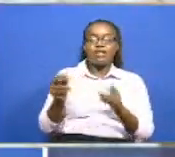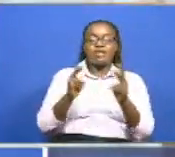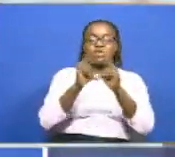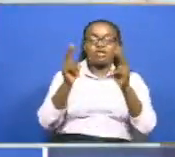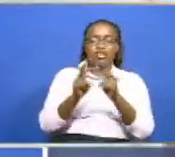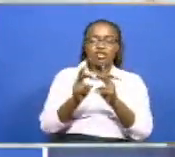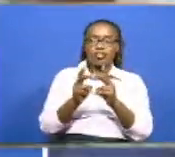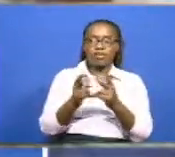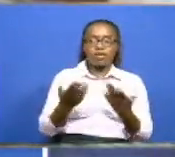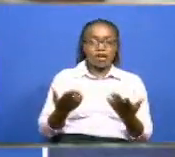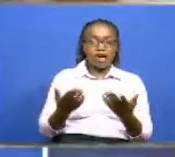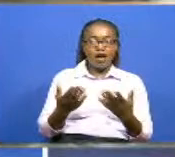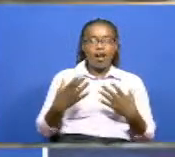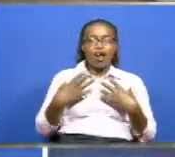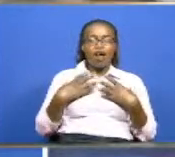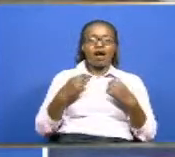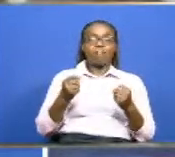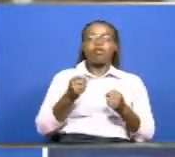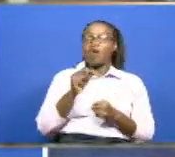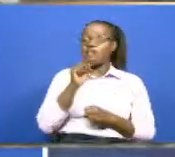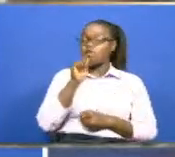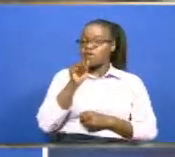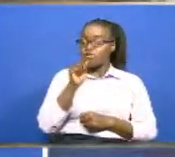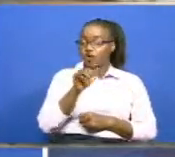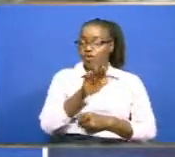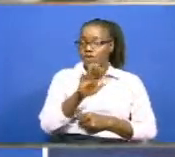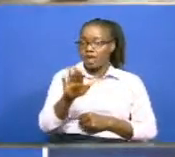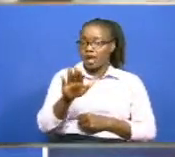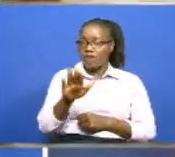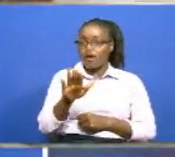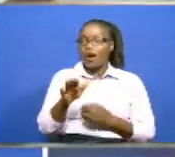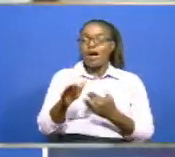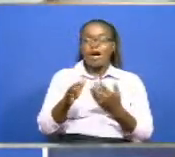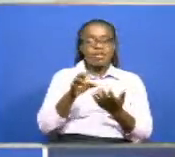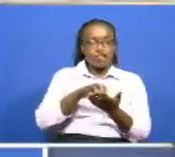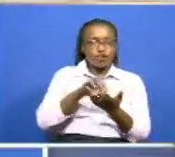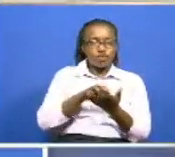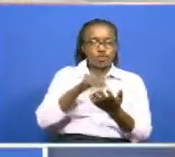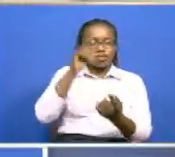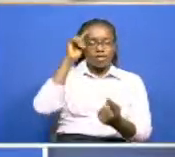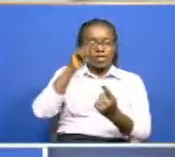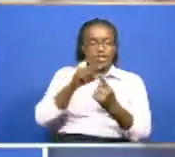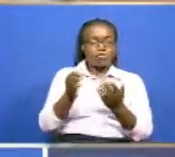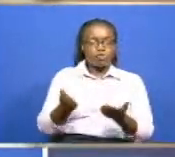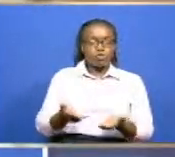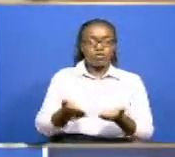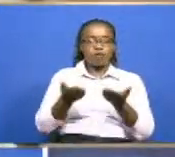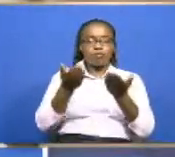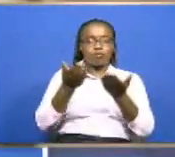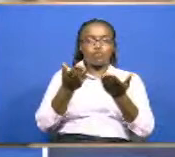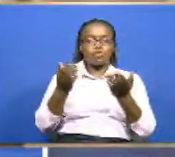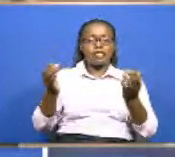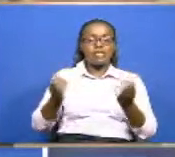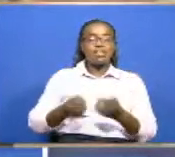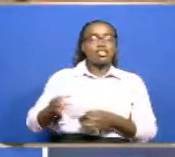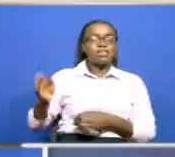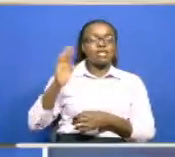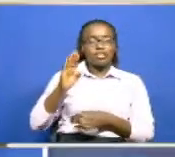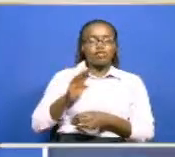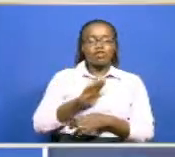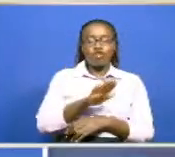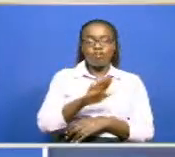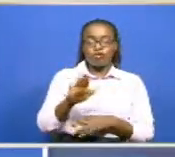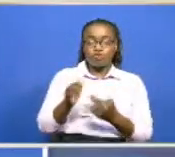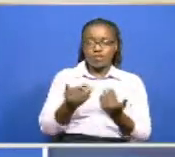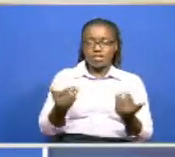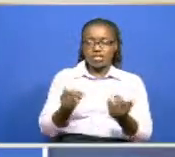miswada kuhusu afya ya mifugo na maslahi ya mifugo ambayo inalenga kuongeza viwango vya usalama wa bidhaa hizo. The